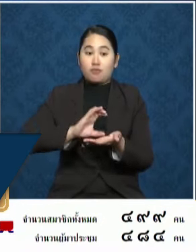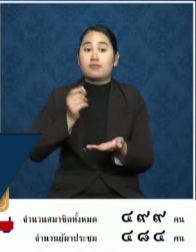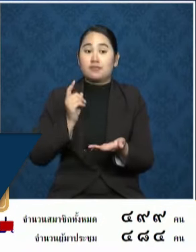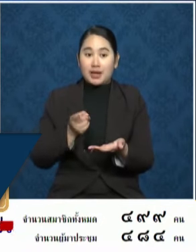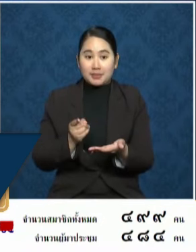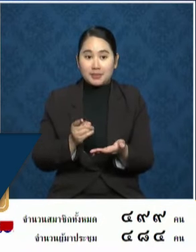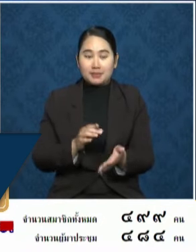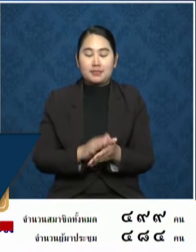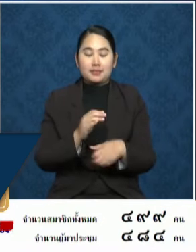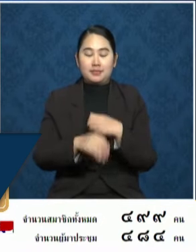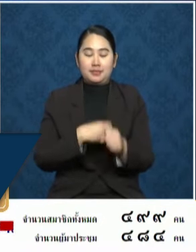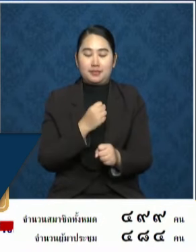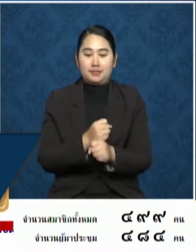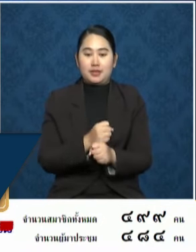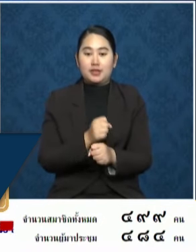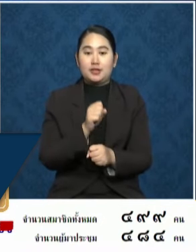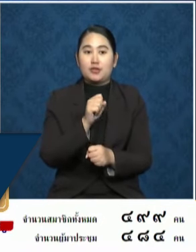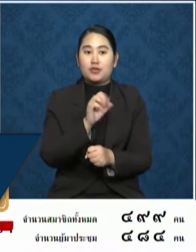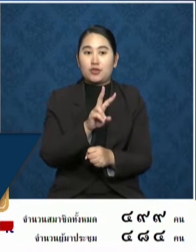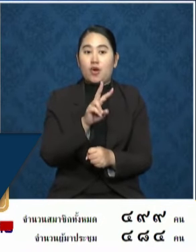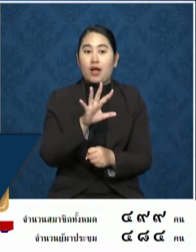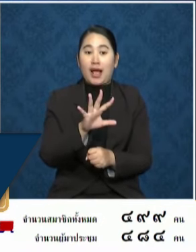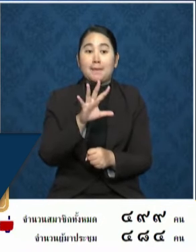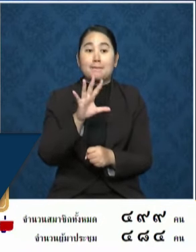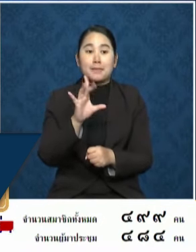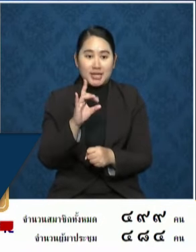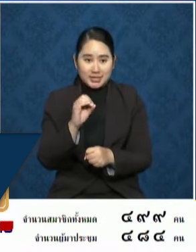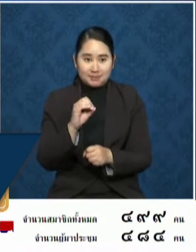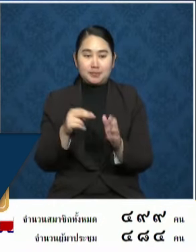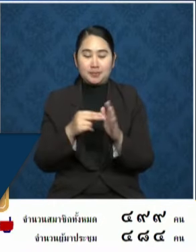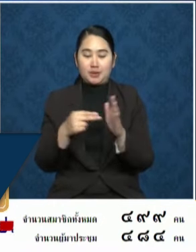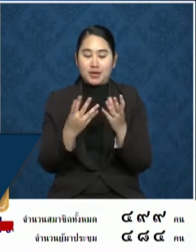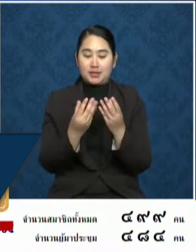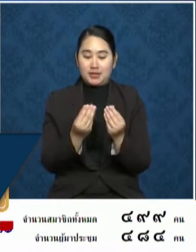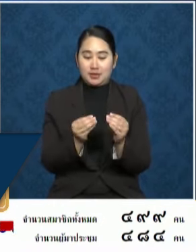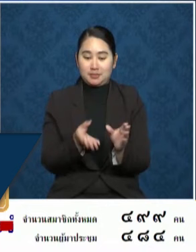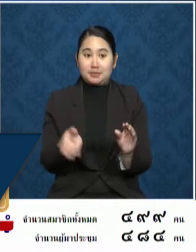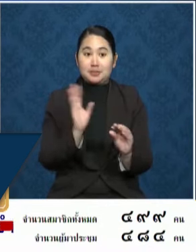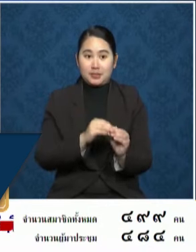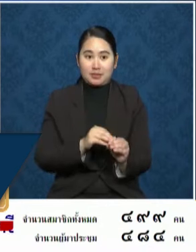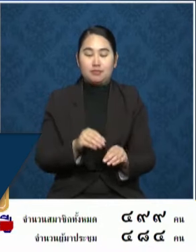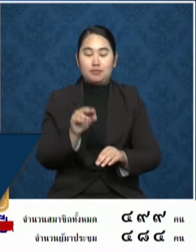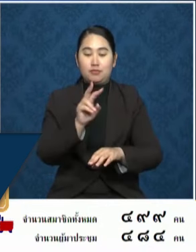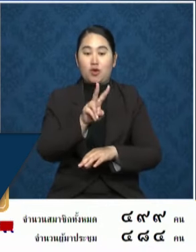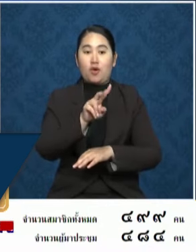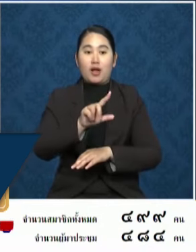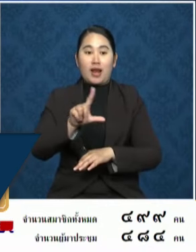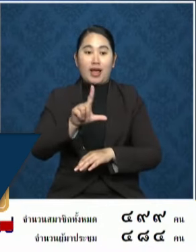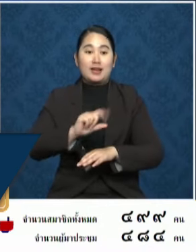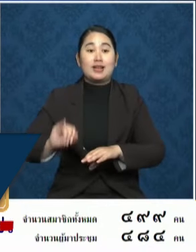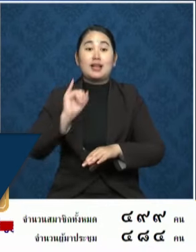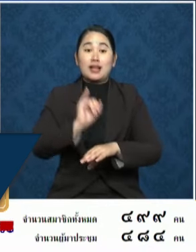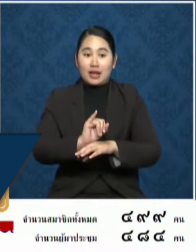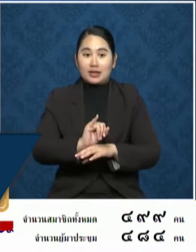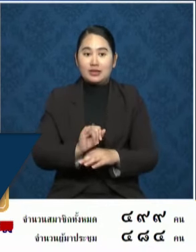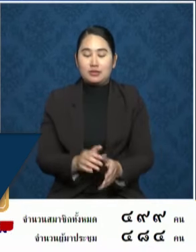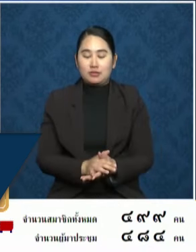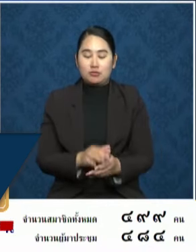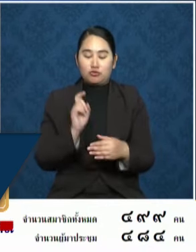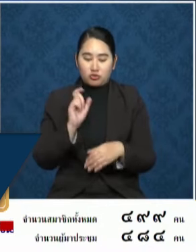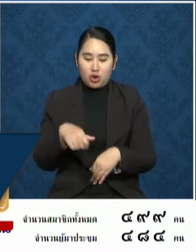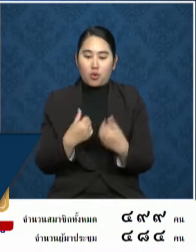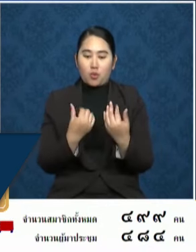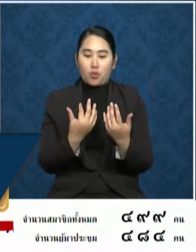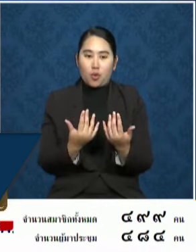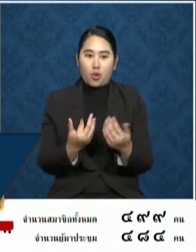ปี 2500 80อย่างมากก็เพิ่มพื้นที่ชนประทานได้เพียง 2ล้านไร่เท่านั้นครับและเราคงต้องใช้เวลาต่อไป